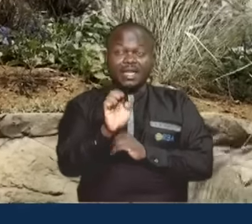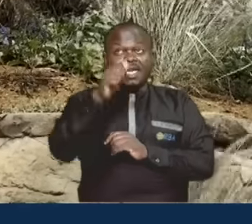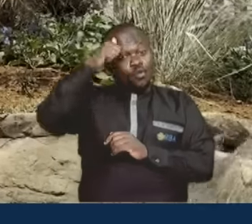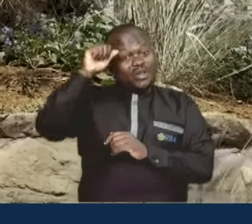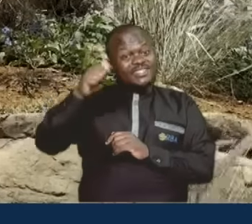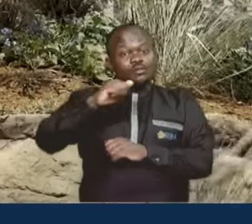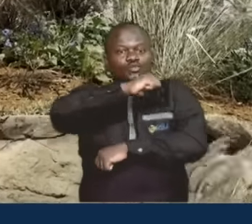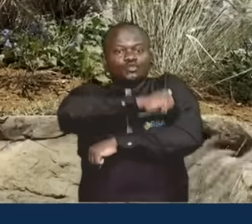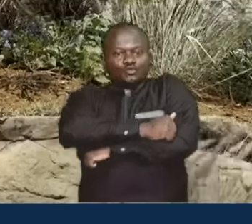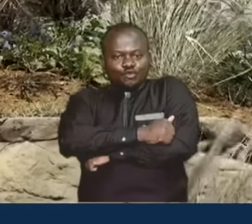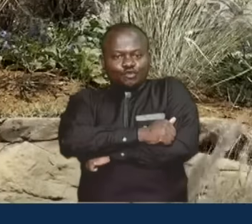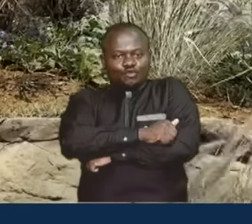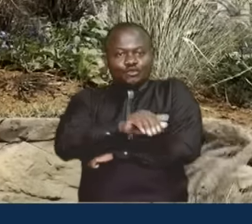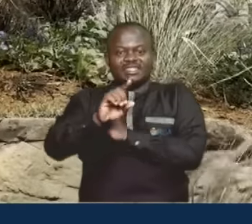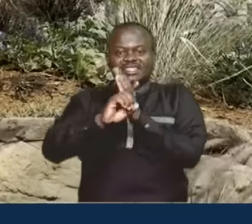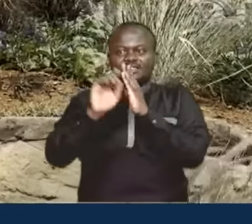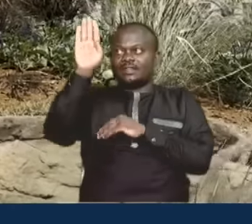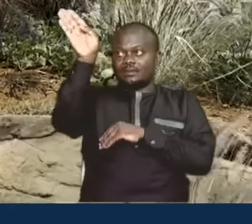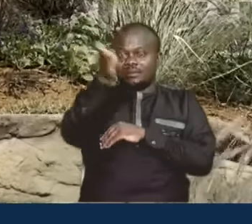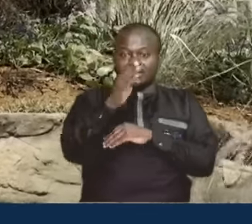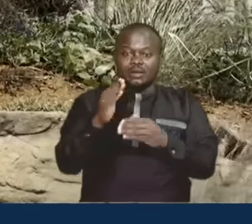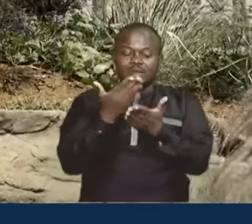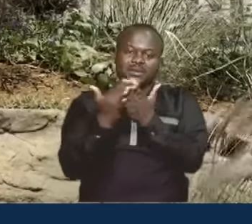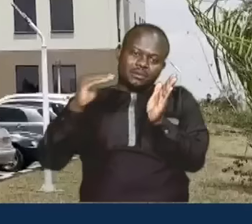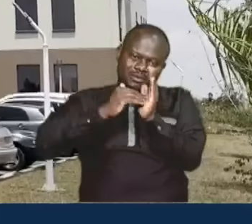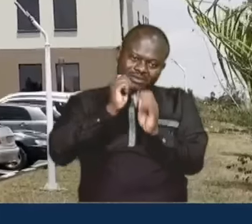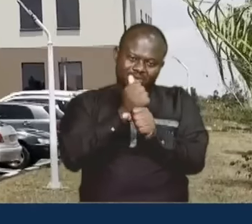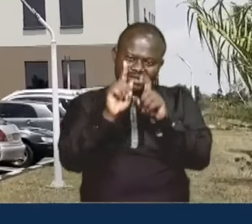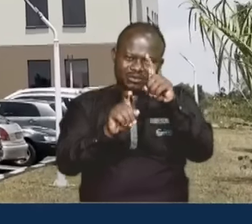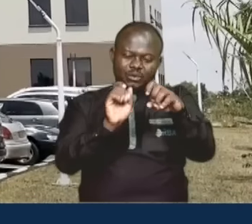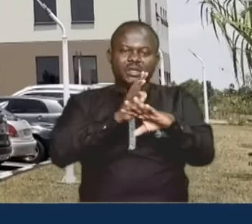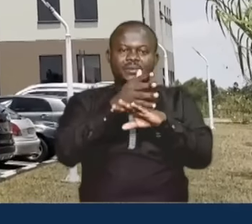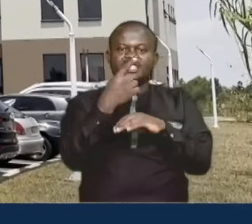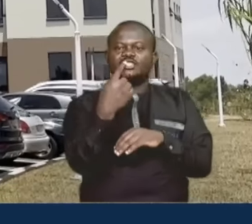karere ka Bugesera ahubwo byabasabye kongera gukora ibizamini ku buryo abasaga